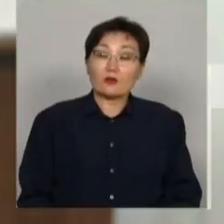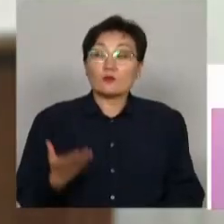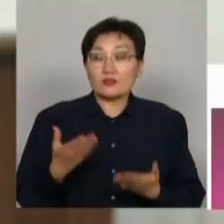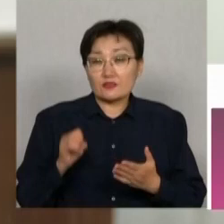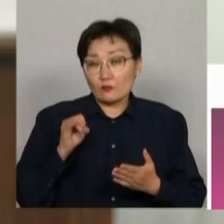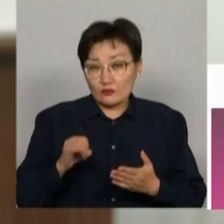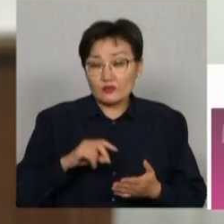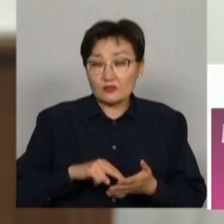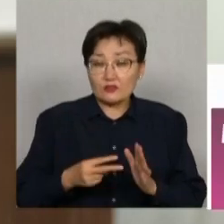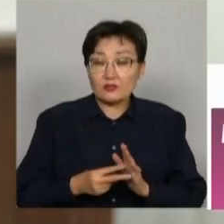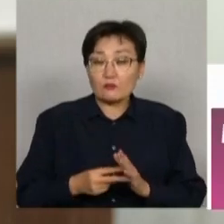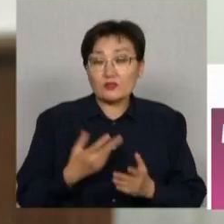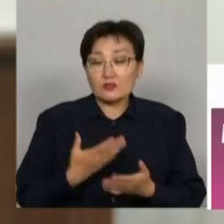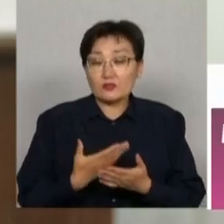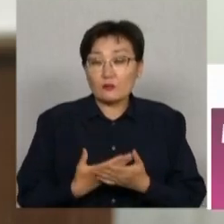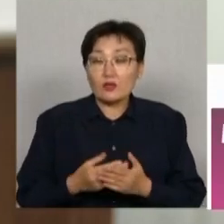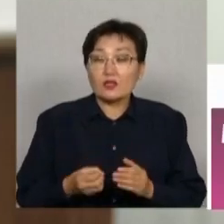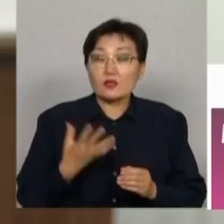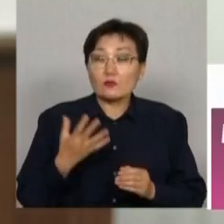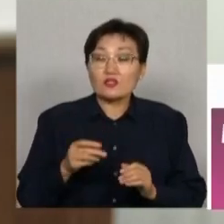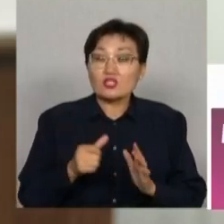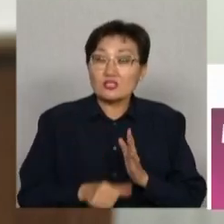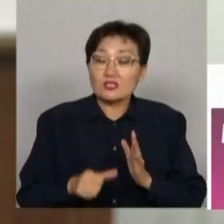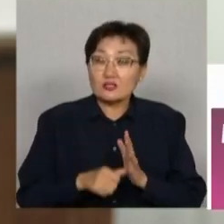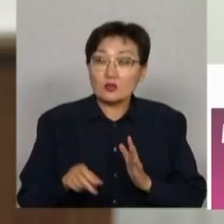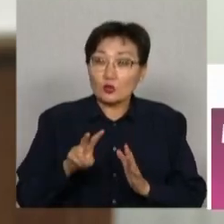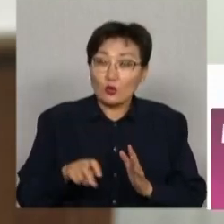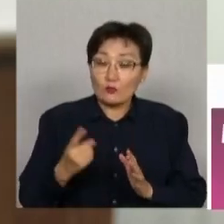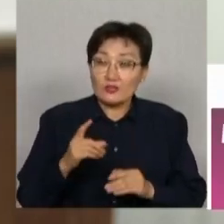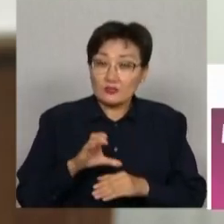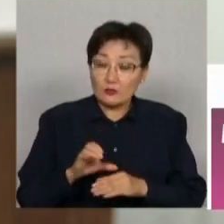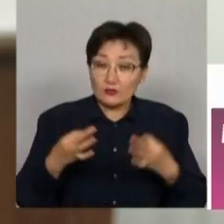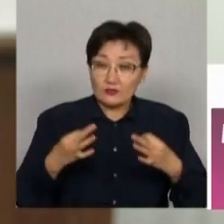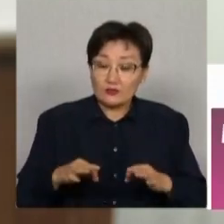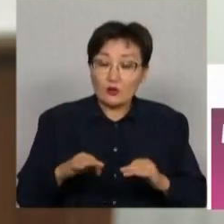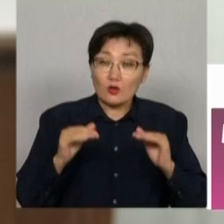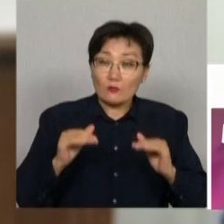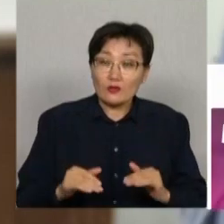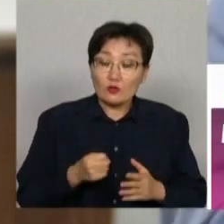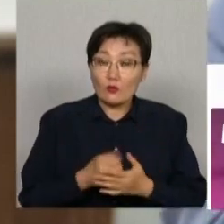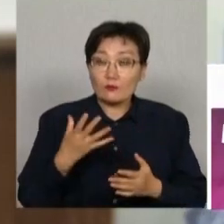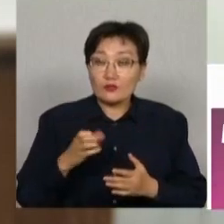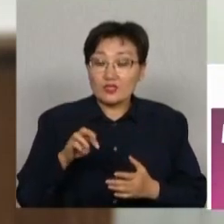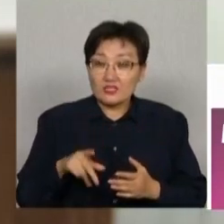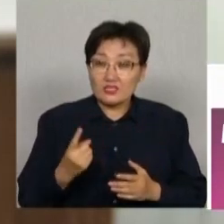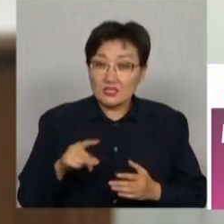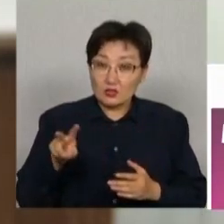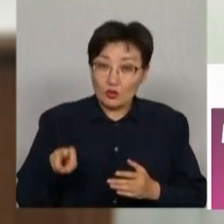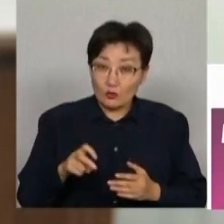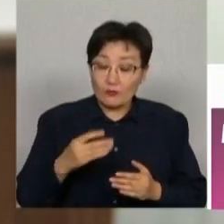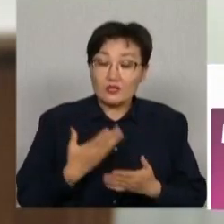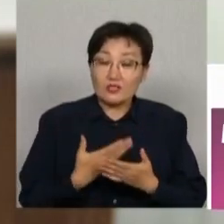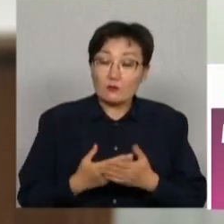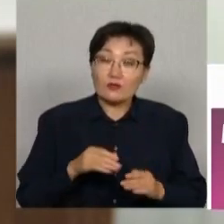Пессимистический сценарий предусматривает цену на нефть 60 долларов за баррель и ослабление курса до 500 тенге за доллар США.